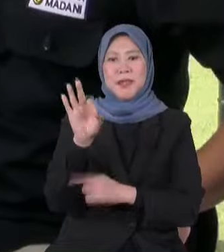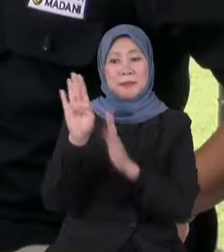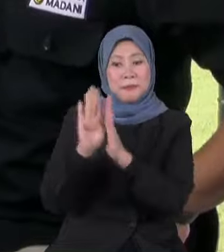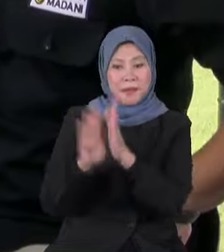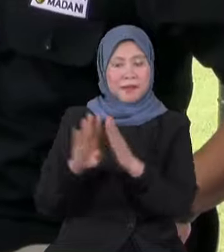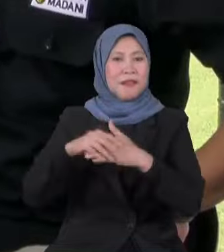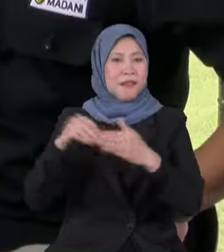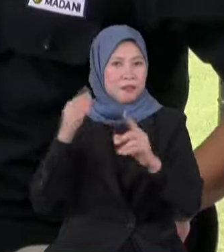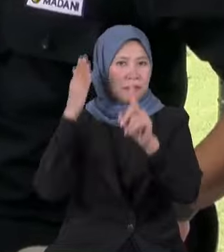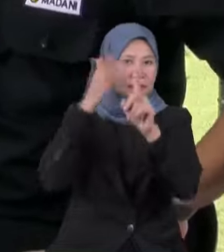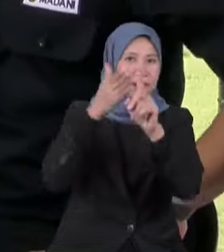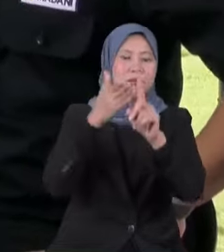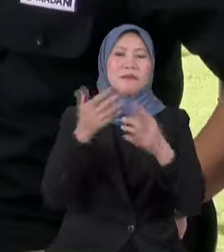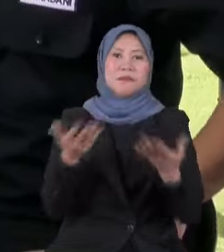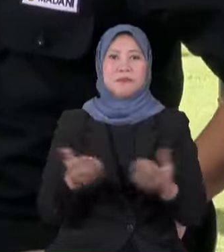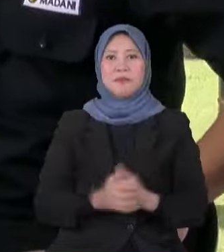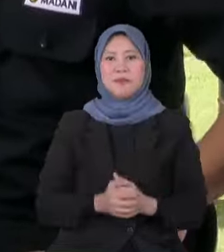RM31.9 bilion.